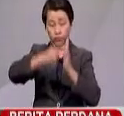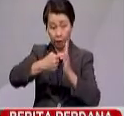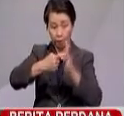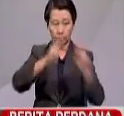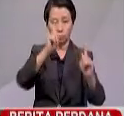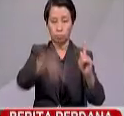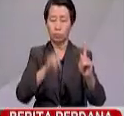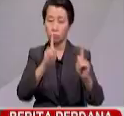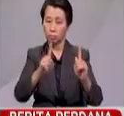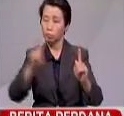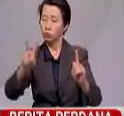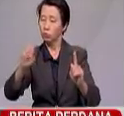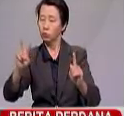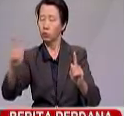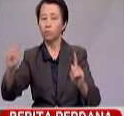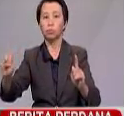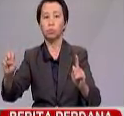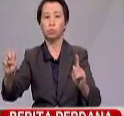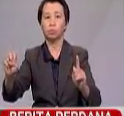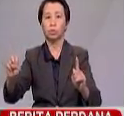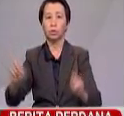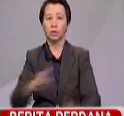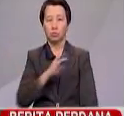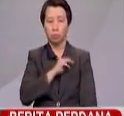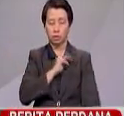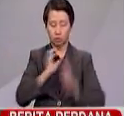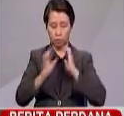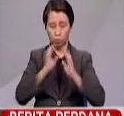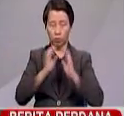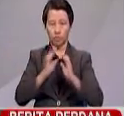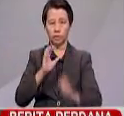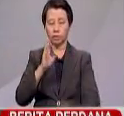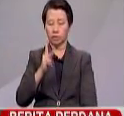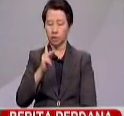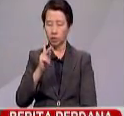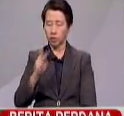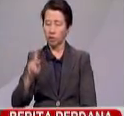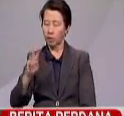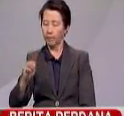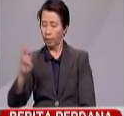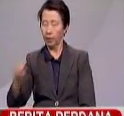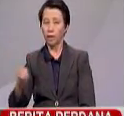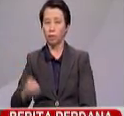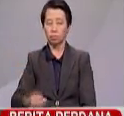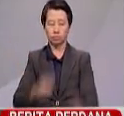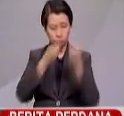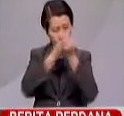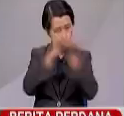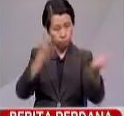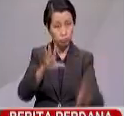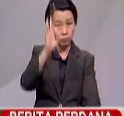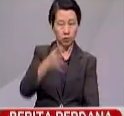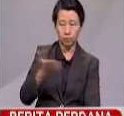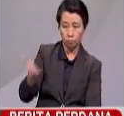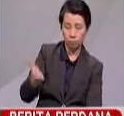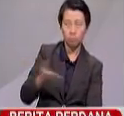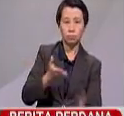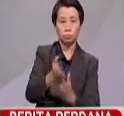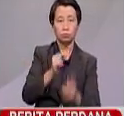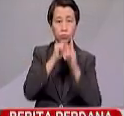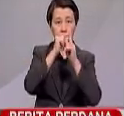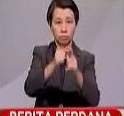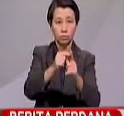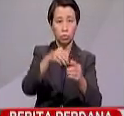kuasa 1 Januari 2020. Menteri Komunikasi dan Multimedia Gobind Singh Dio mengumumkan pelantikan itu menerusi kenyataan